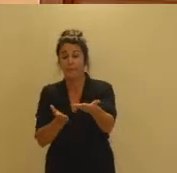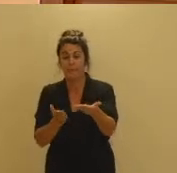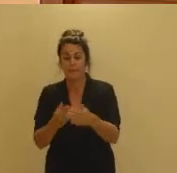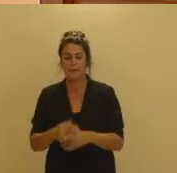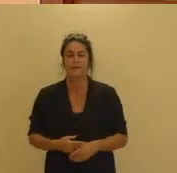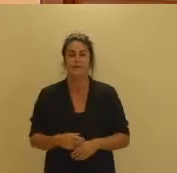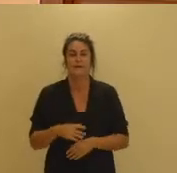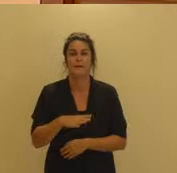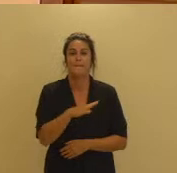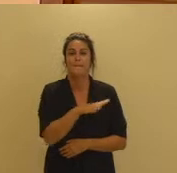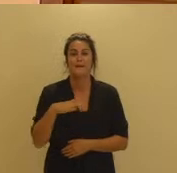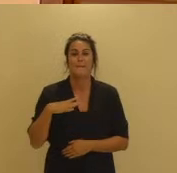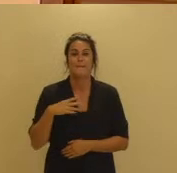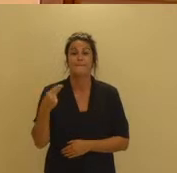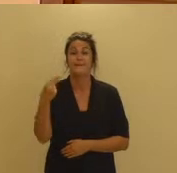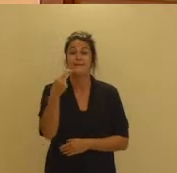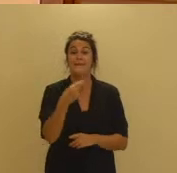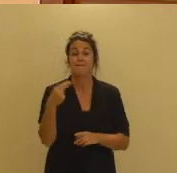Mme Laetitia Navarro.